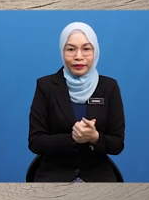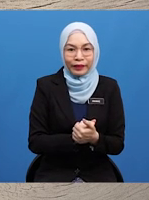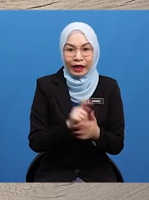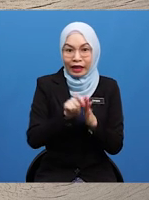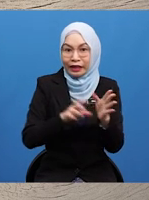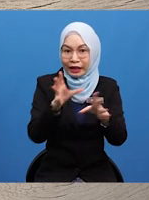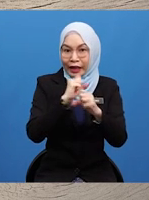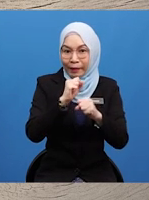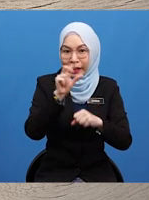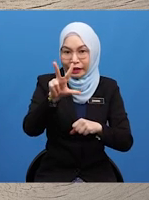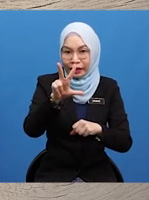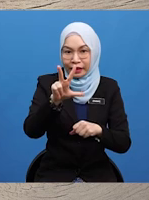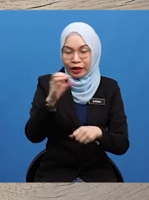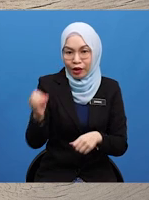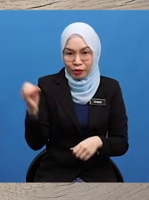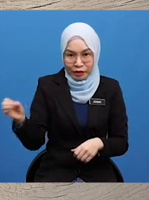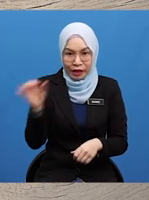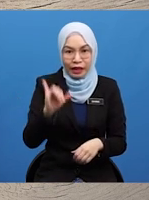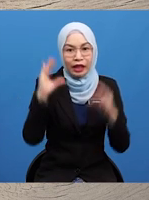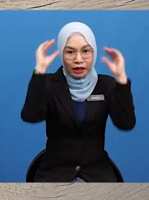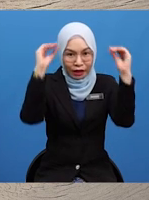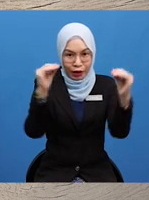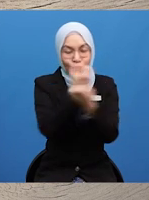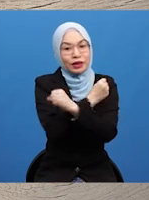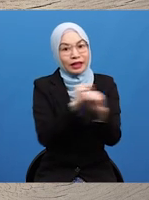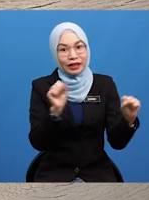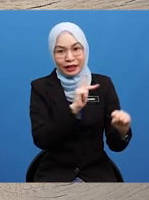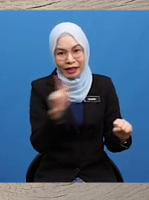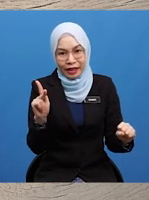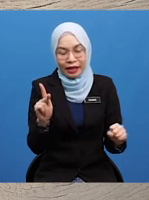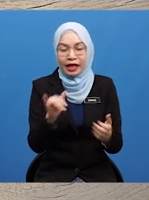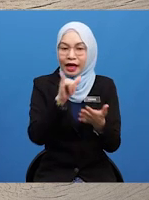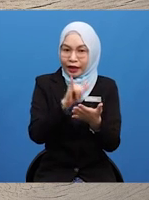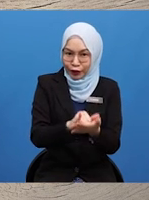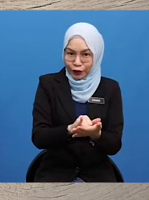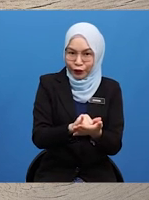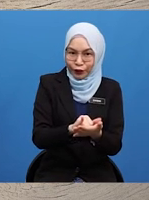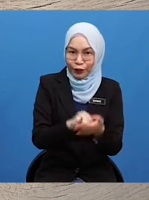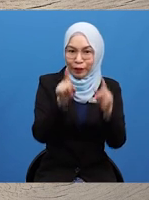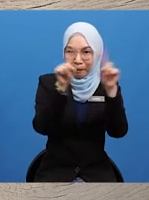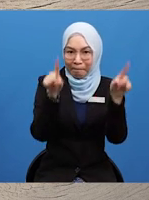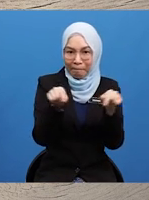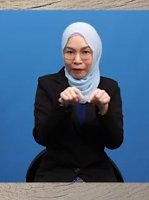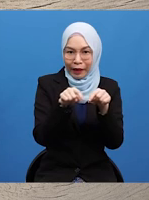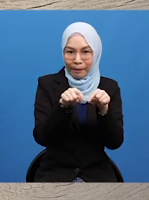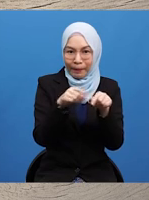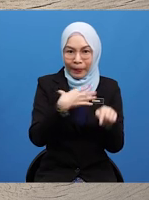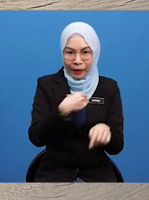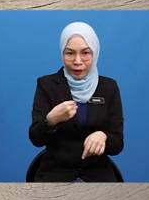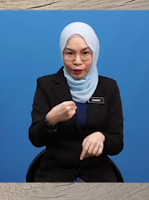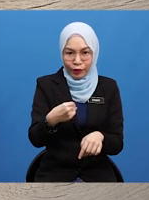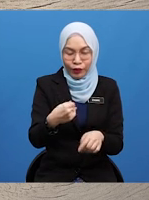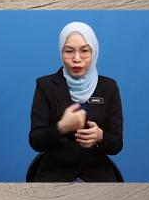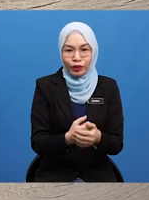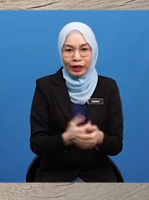Terdapat 3 objek yang cikgu sediakan, iaitu papan putih yang mempunyai